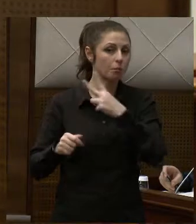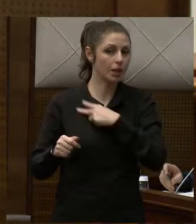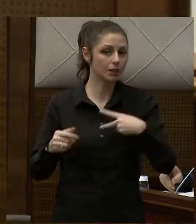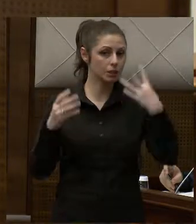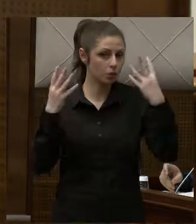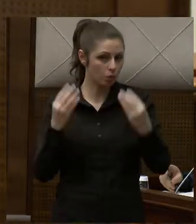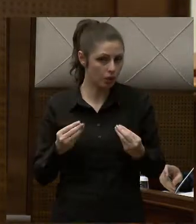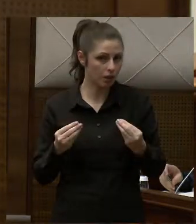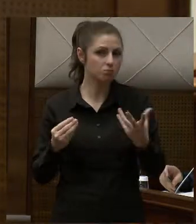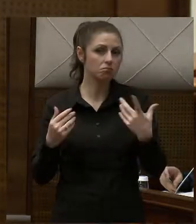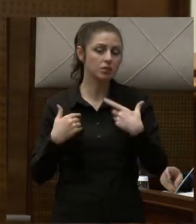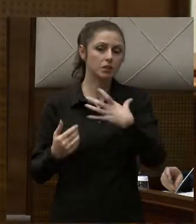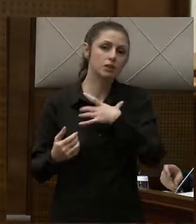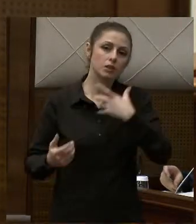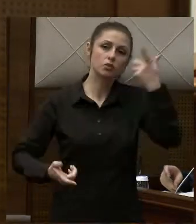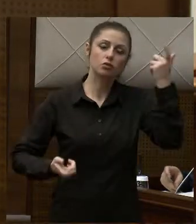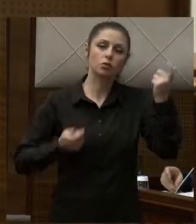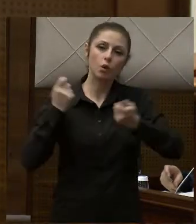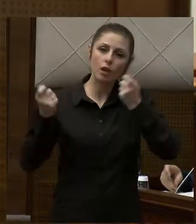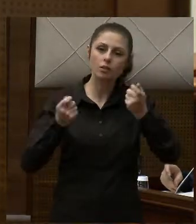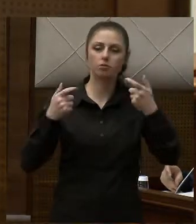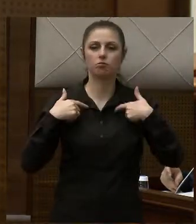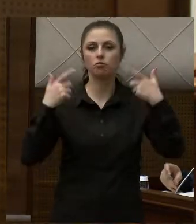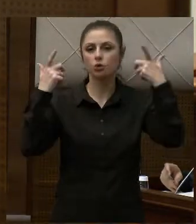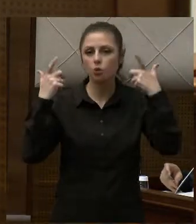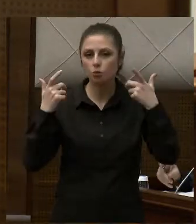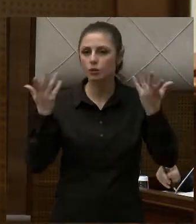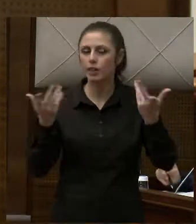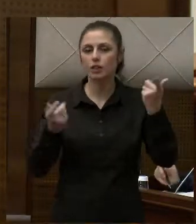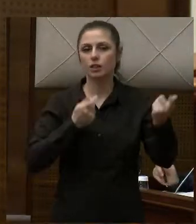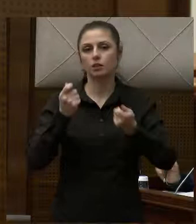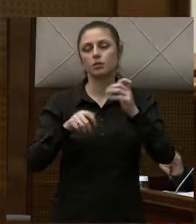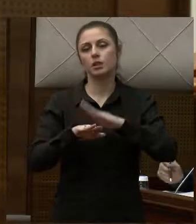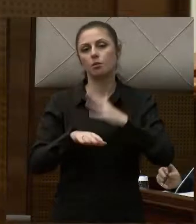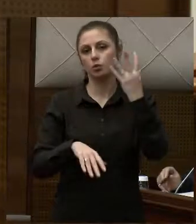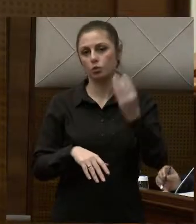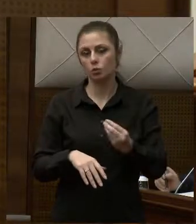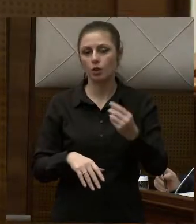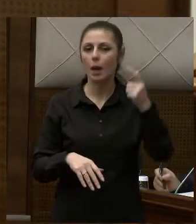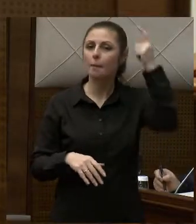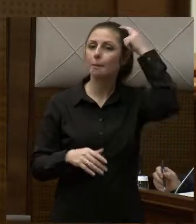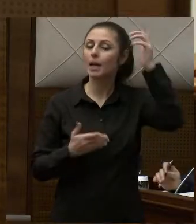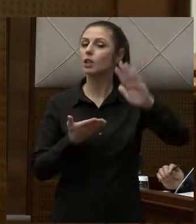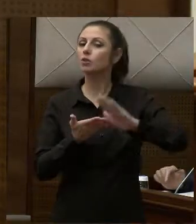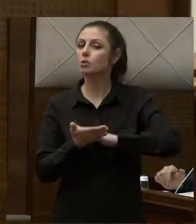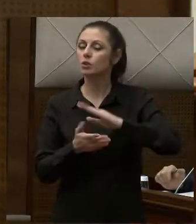büyükşehir ve hükümet anlamında üzerine düşenleri gecikmiş de olsa yaptığımız anlamına geliyor. Beylikdüzü Devlet Hastanemiz açıldı ve bu